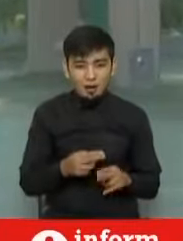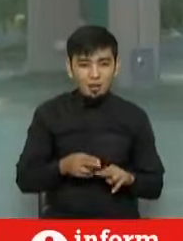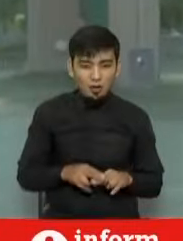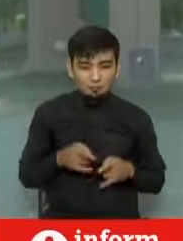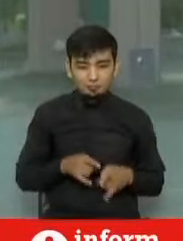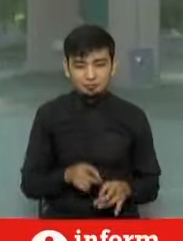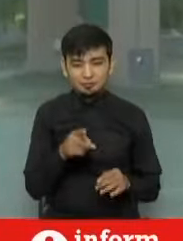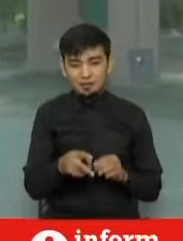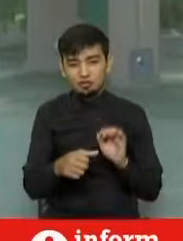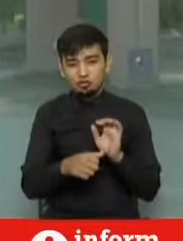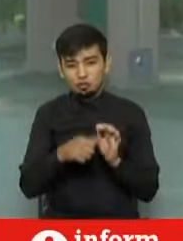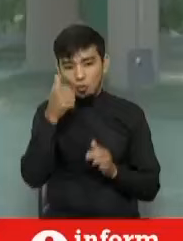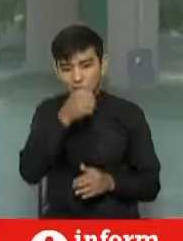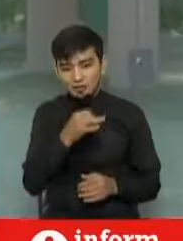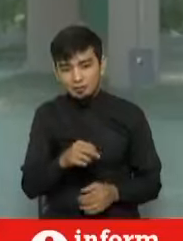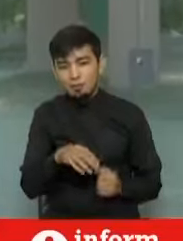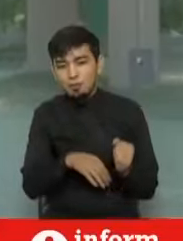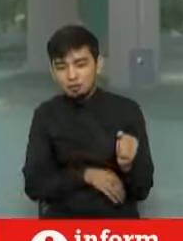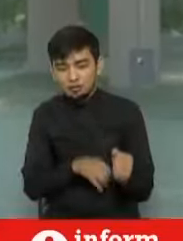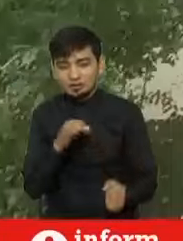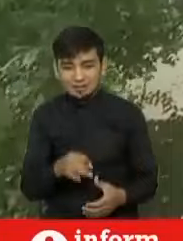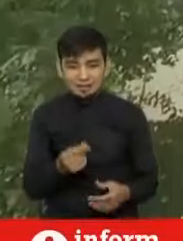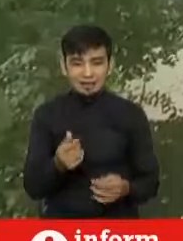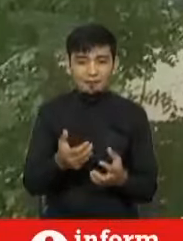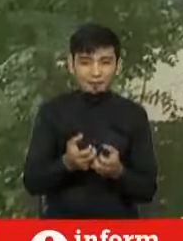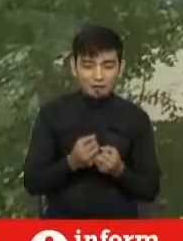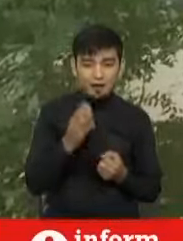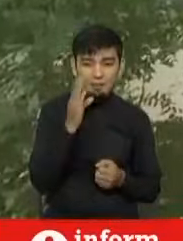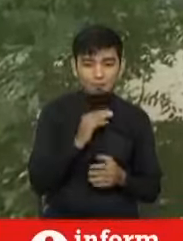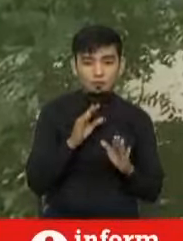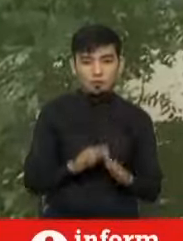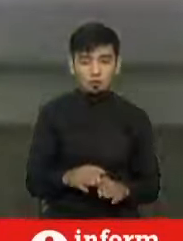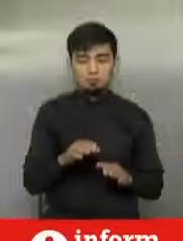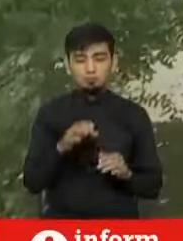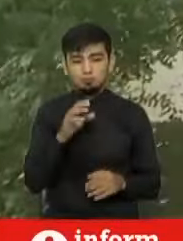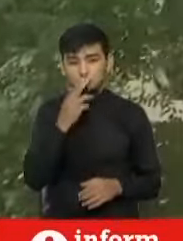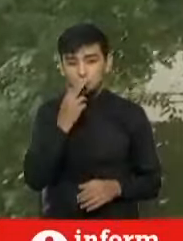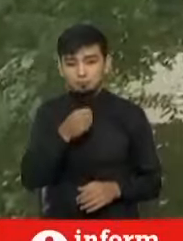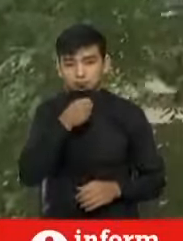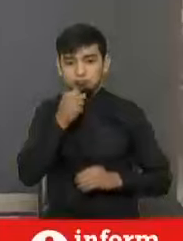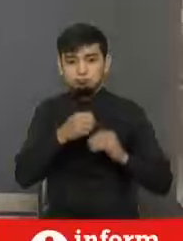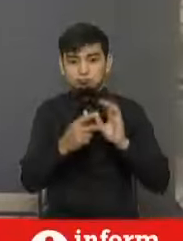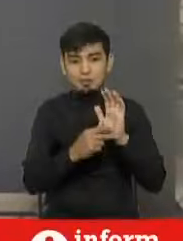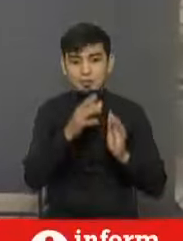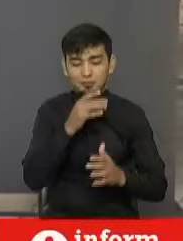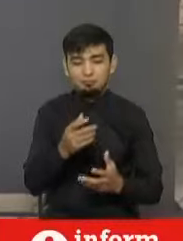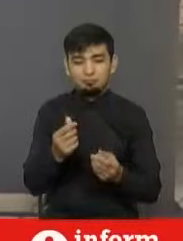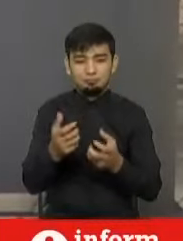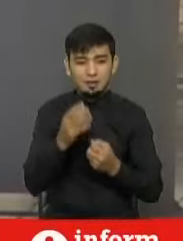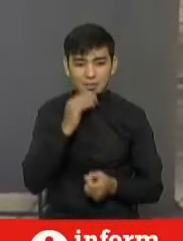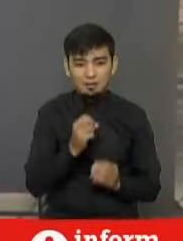в 2006 году и позднее. Снять деньги можно только после совершеннолетия. В этом году заявки